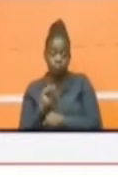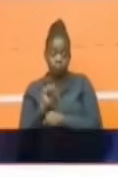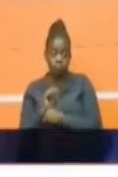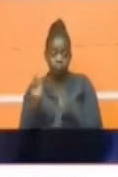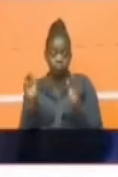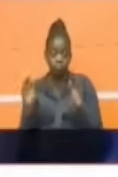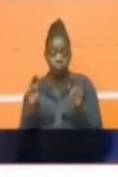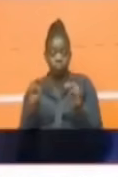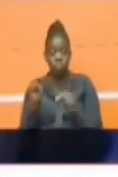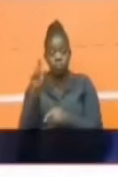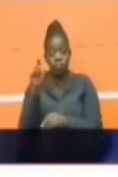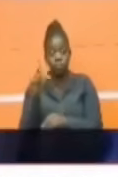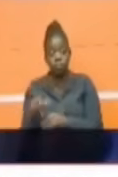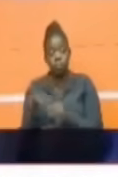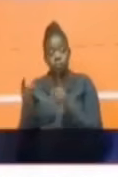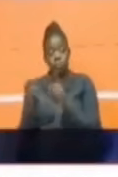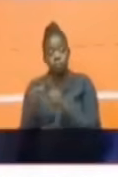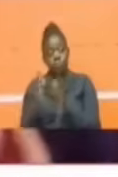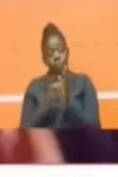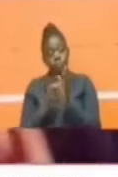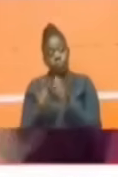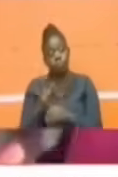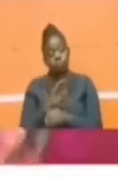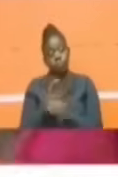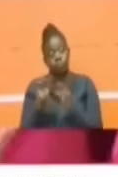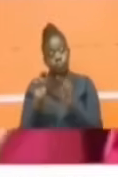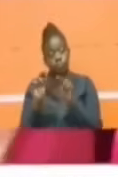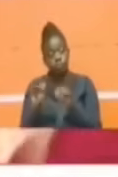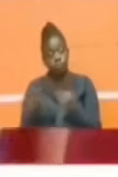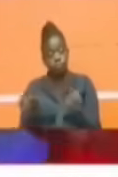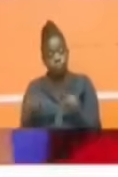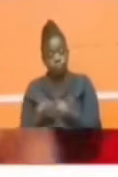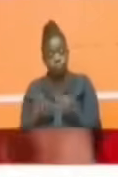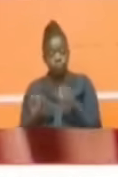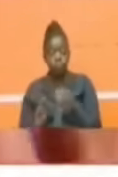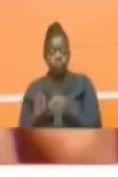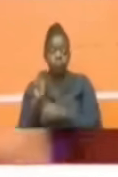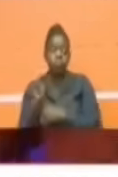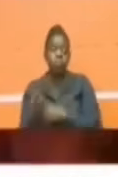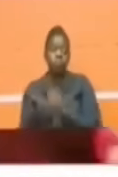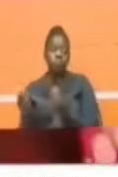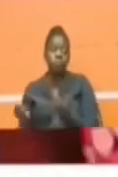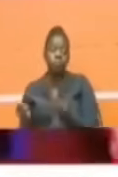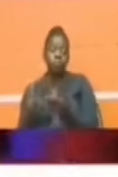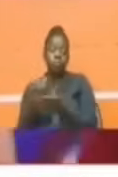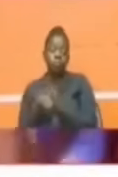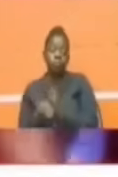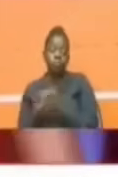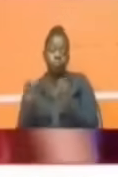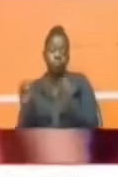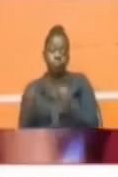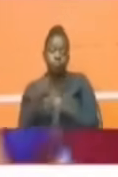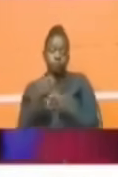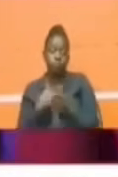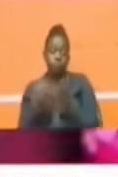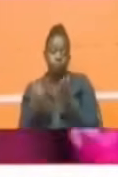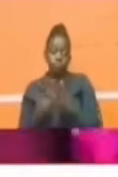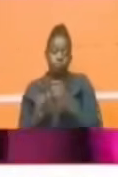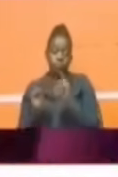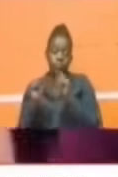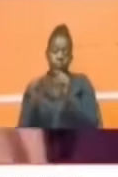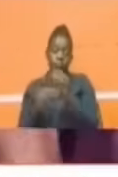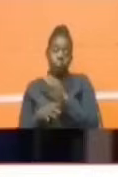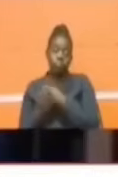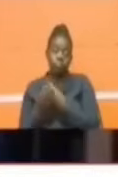tewali muntu agenda kusinkana yesu n'asigala kyekimu nabbi Sovia akunze abafumbo n'abataliisa akaabalina ebizibu okujja